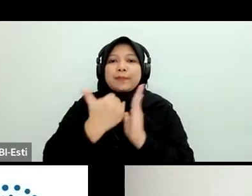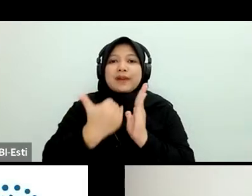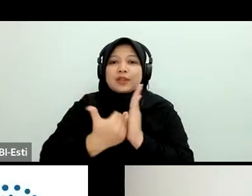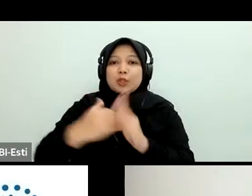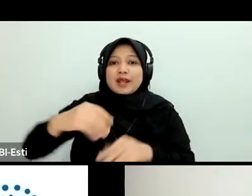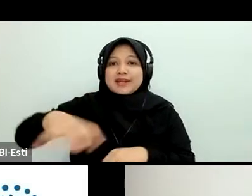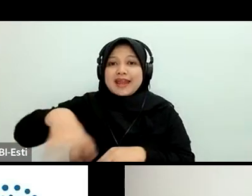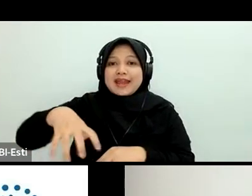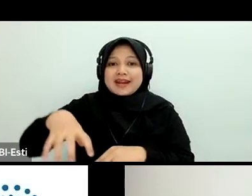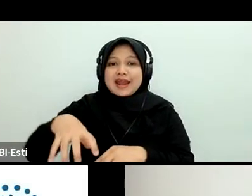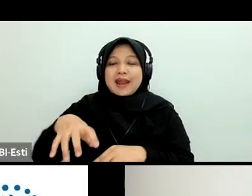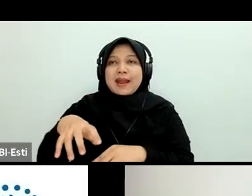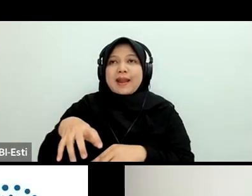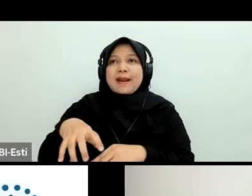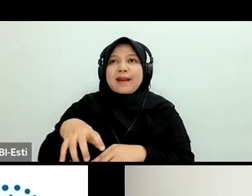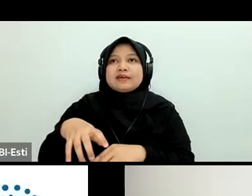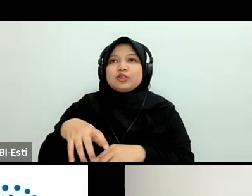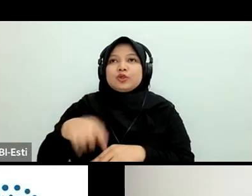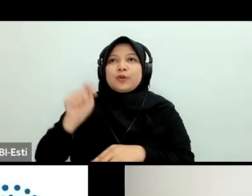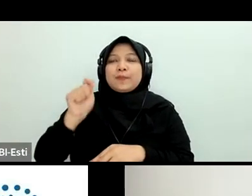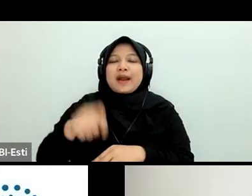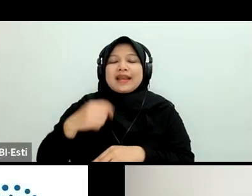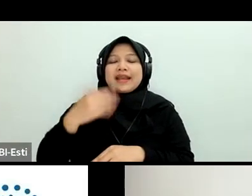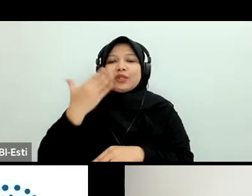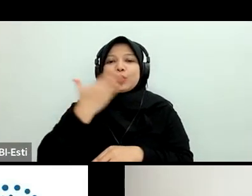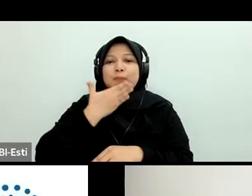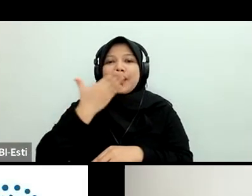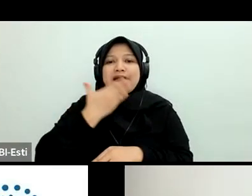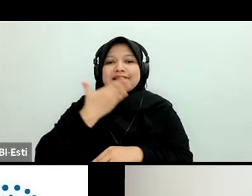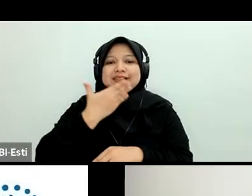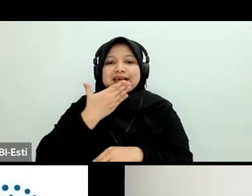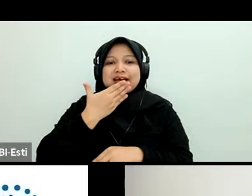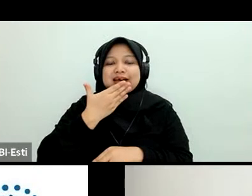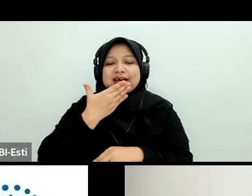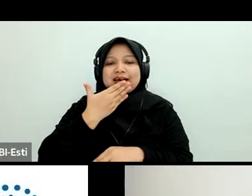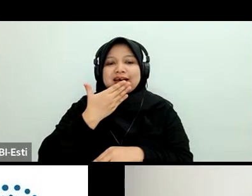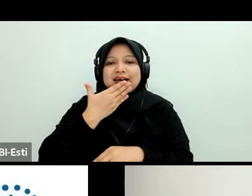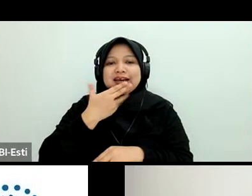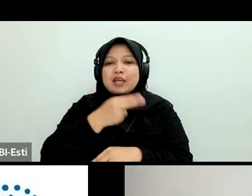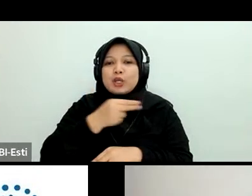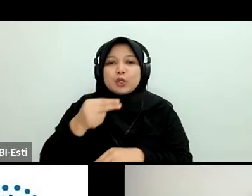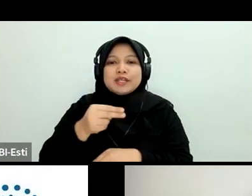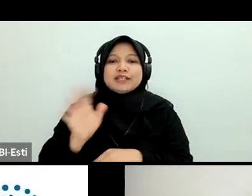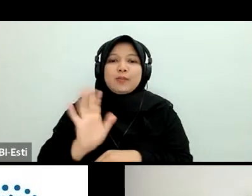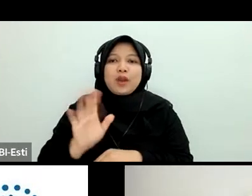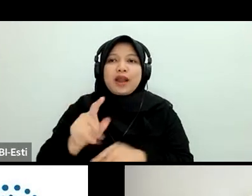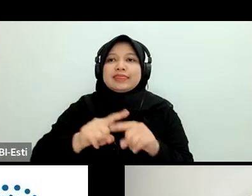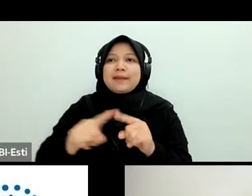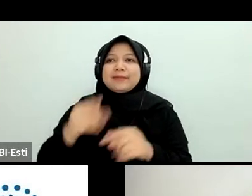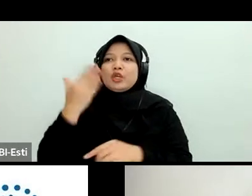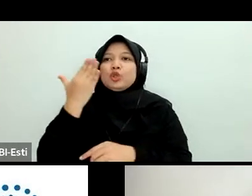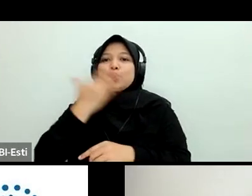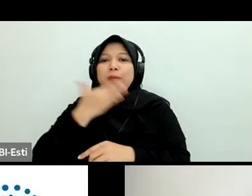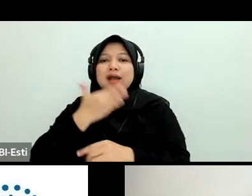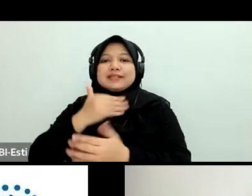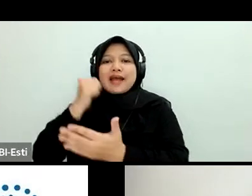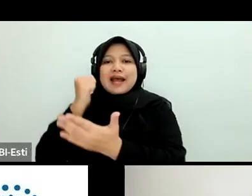yang non bahasa Indonesia ke bahasa yang lebih dekat dengan menggunakan masyarakatnya dalam